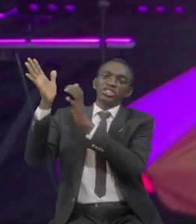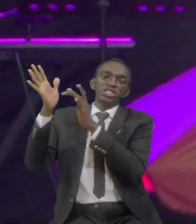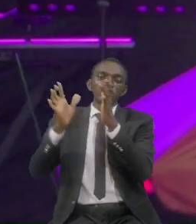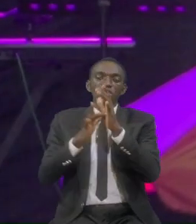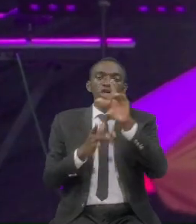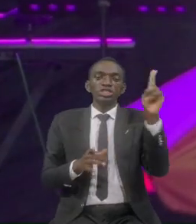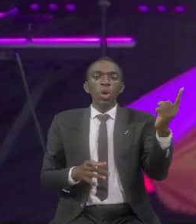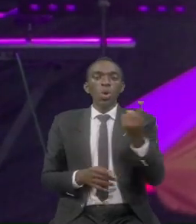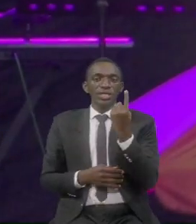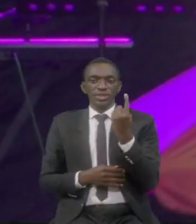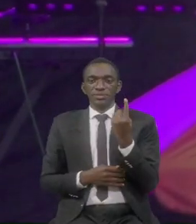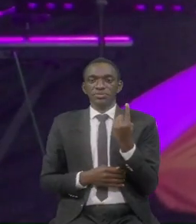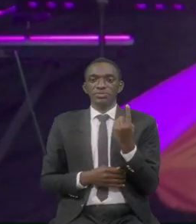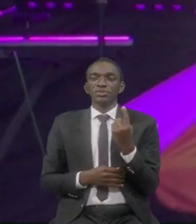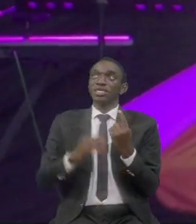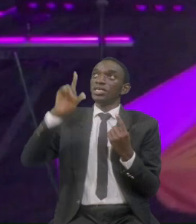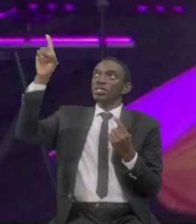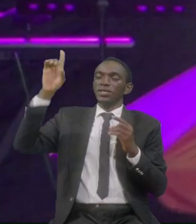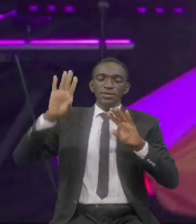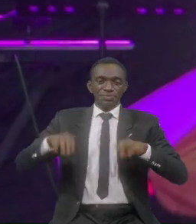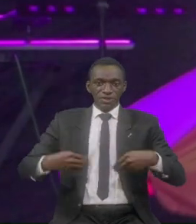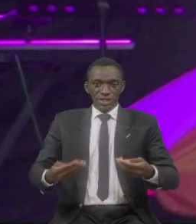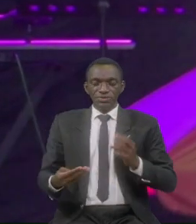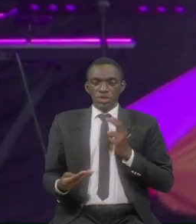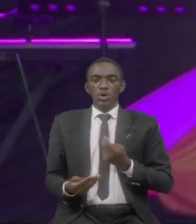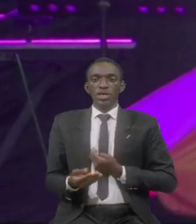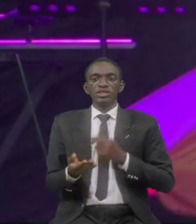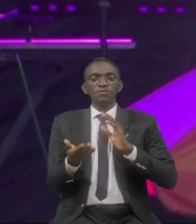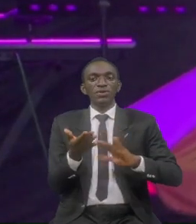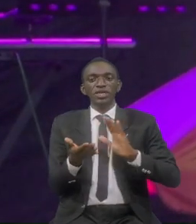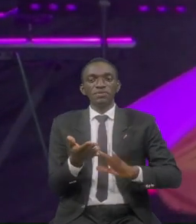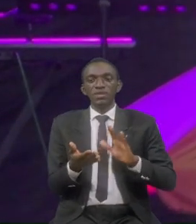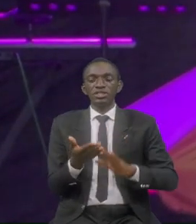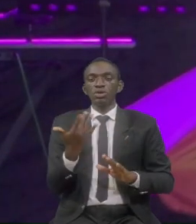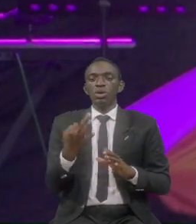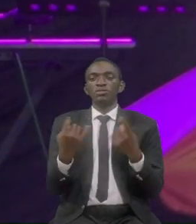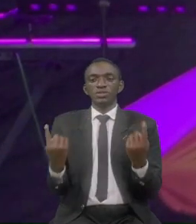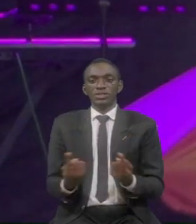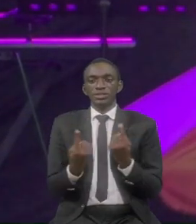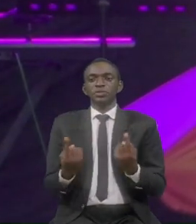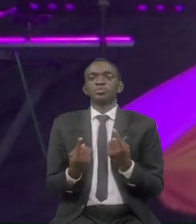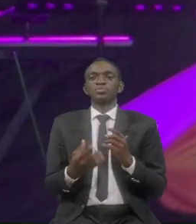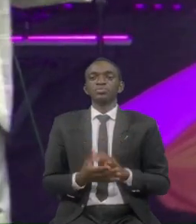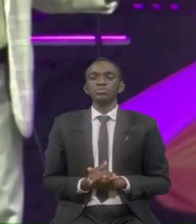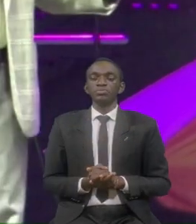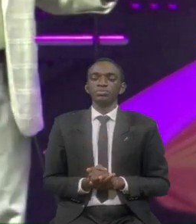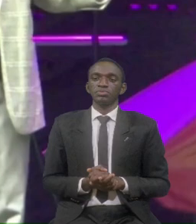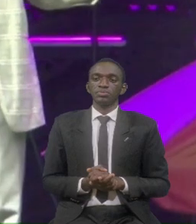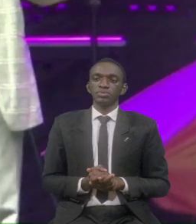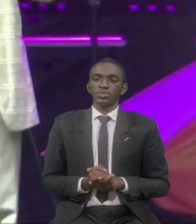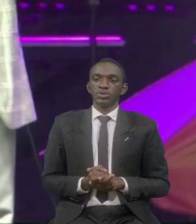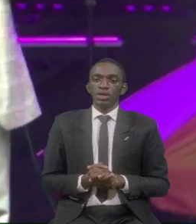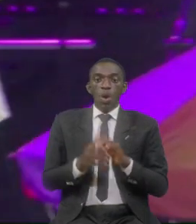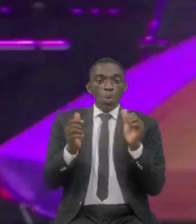lamang. He gives us the forgiveness of sins. Nagkaantal niya kapasayloanan sa mga sala. With the